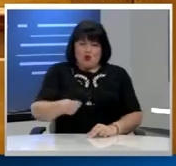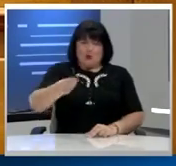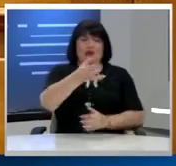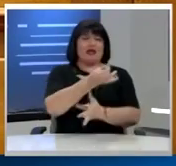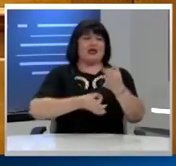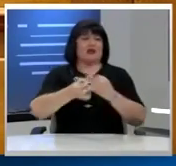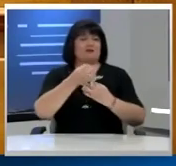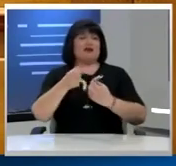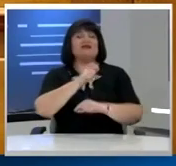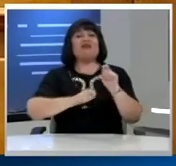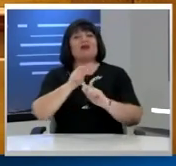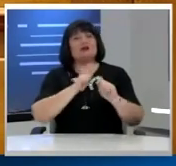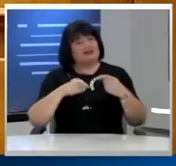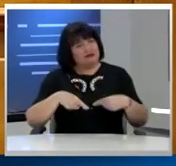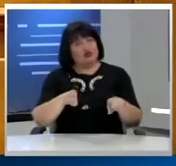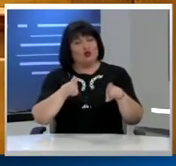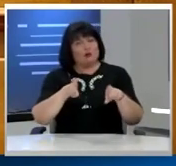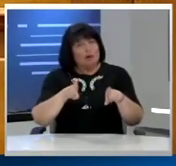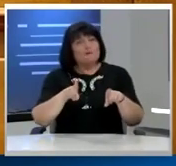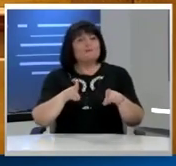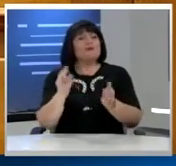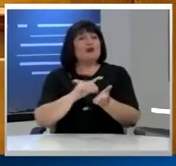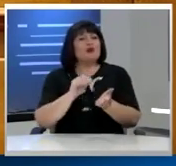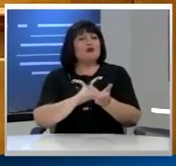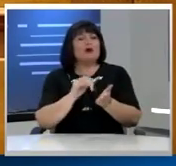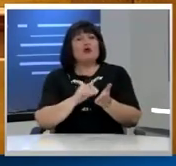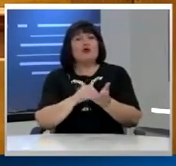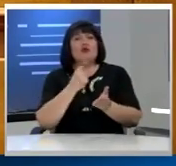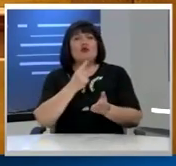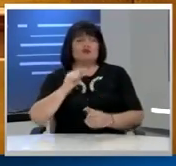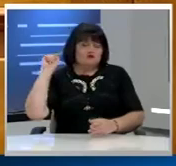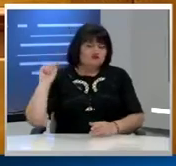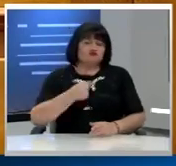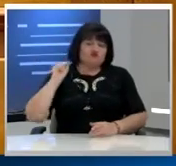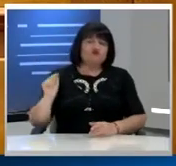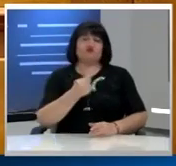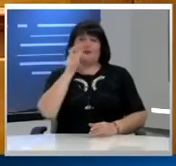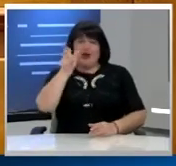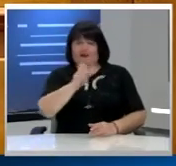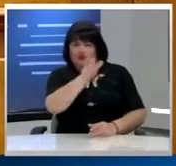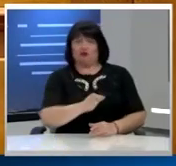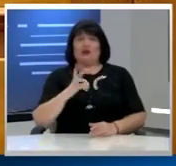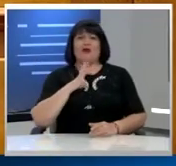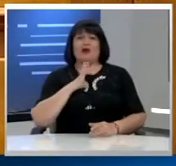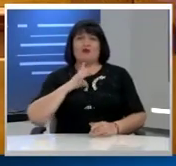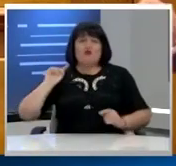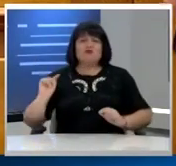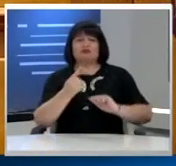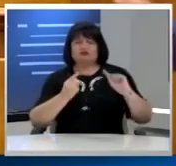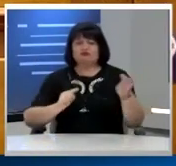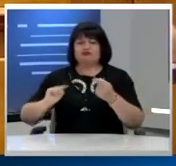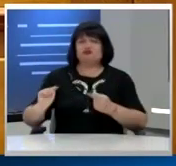είχατε δημιουργήσει ταυτόχρονα και μια εκστρατεία στοχοποίησης των ανθρώπων αυτών.